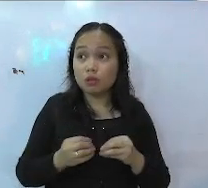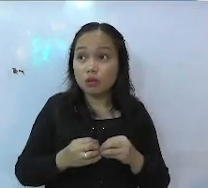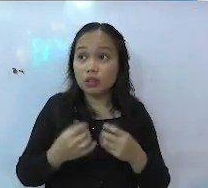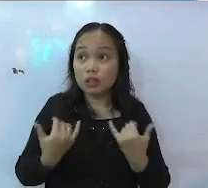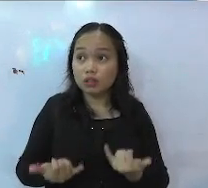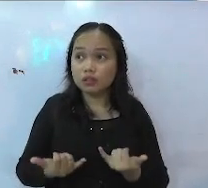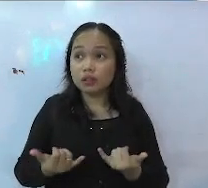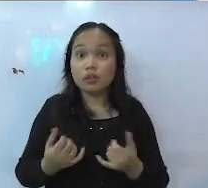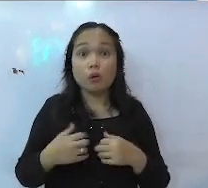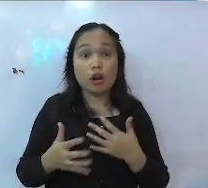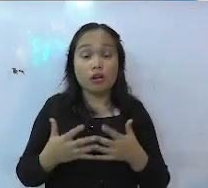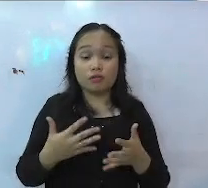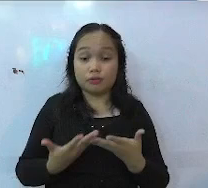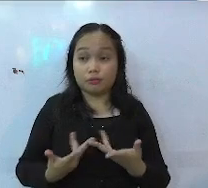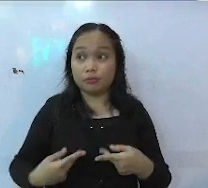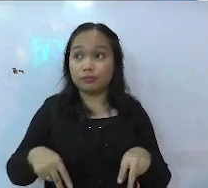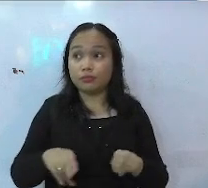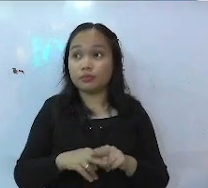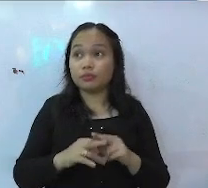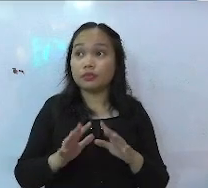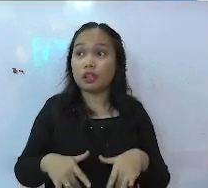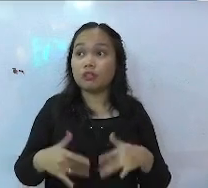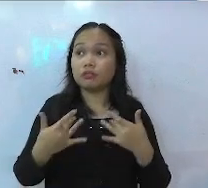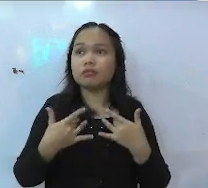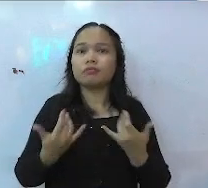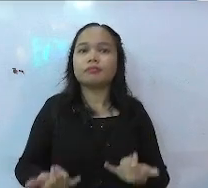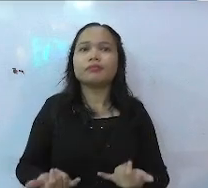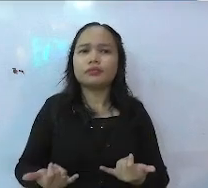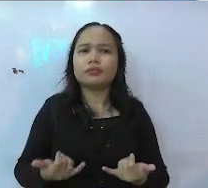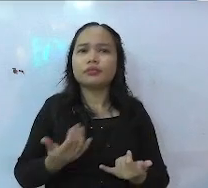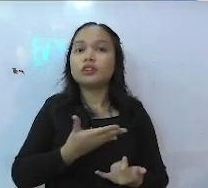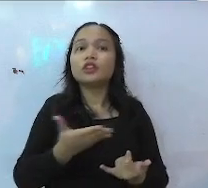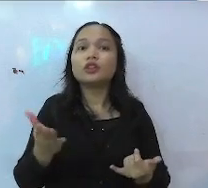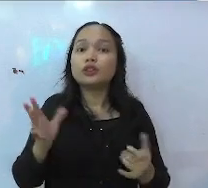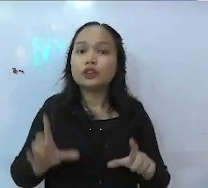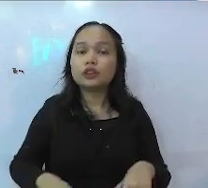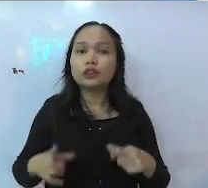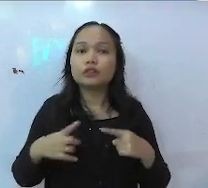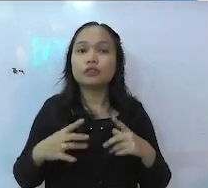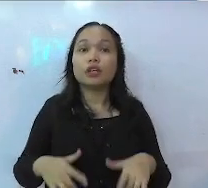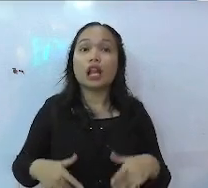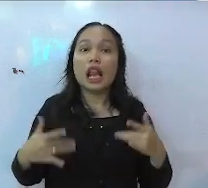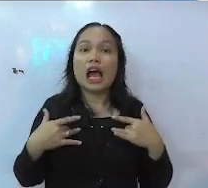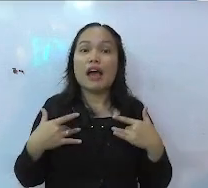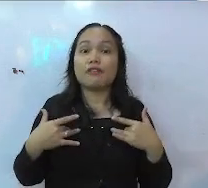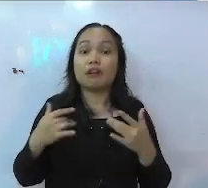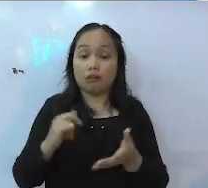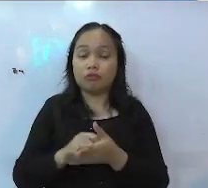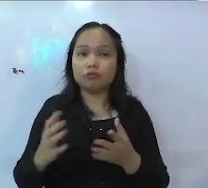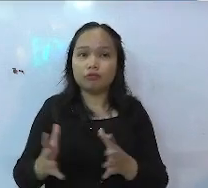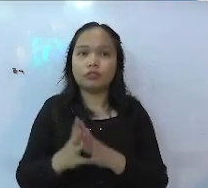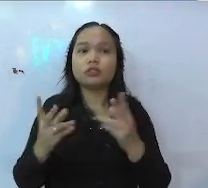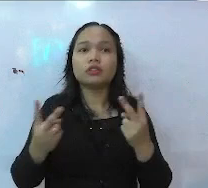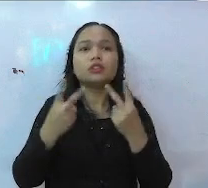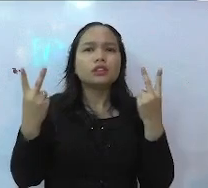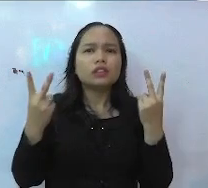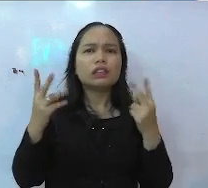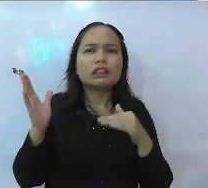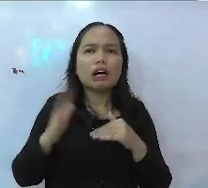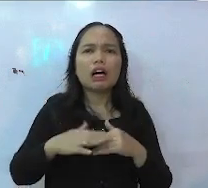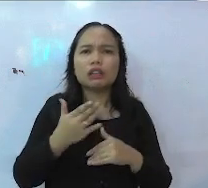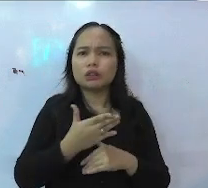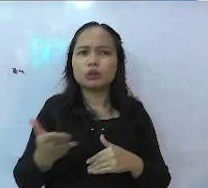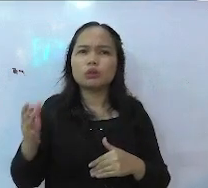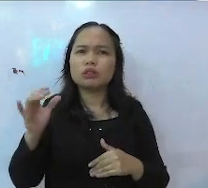klaseng kondisyon ang buhay niyo ngayon mas maganda pa ang buhay niyo ngayon because you're living a life of victory kesa naman para kang